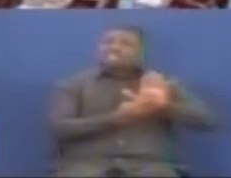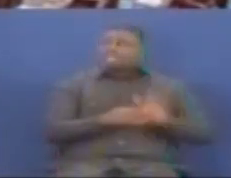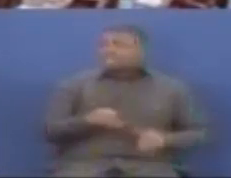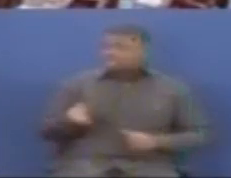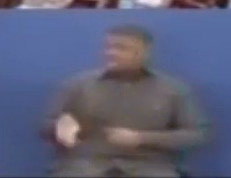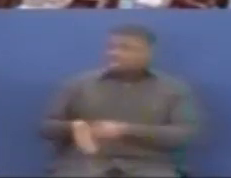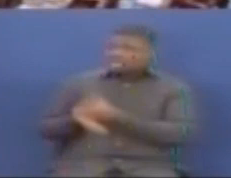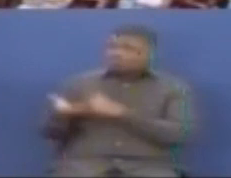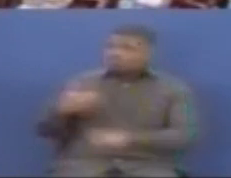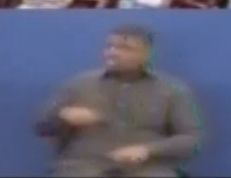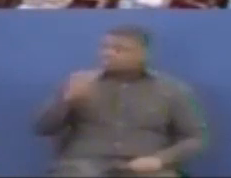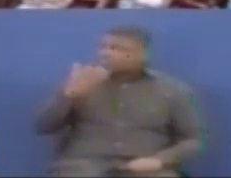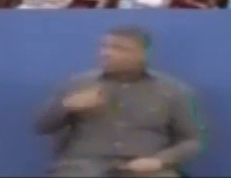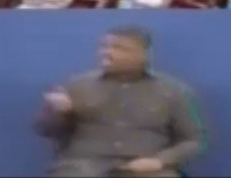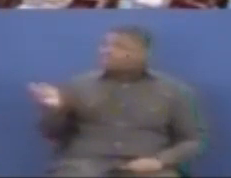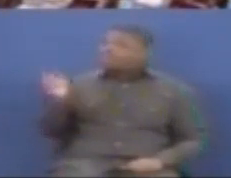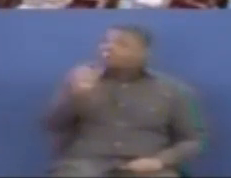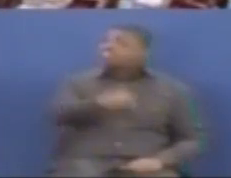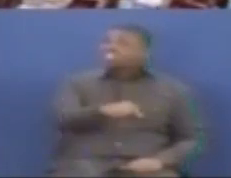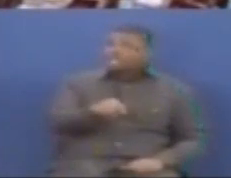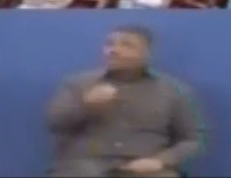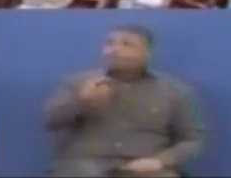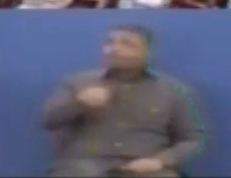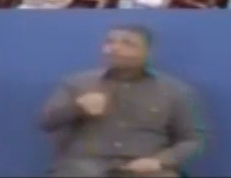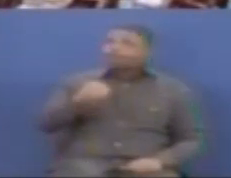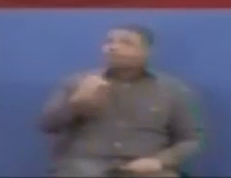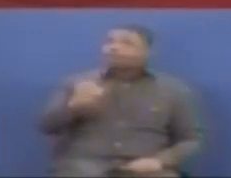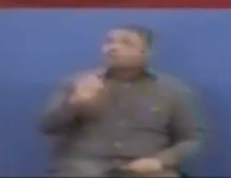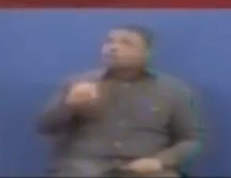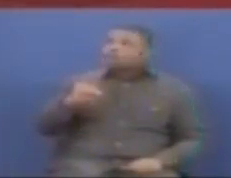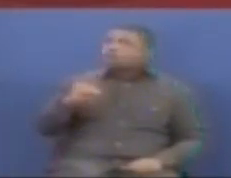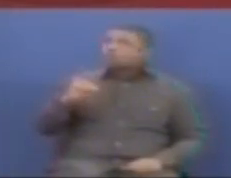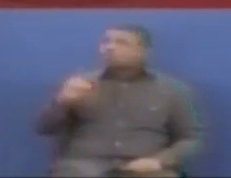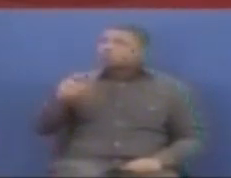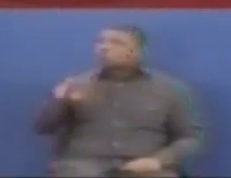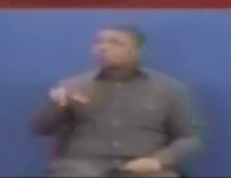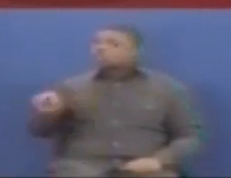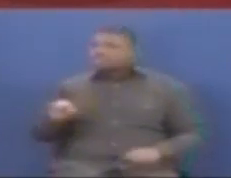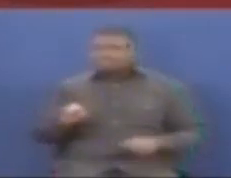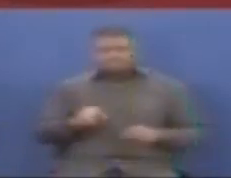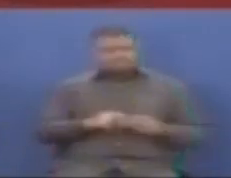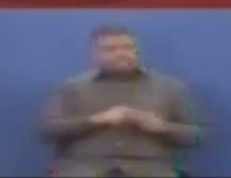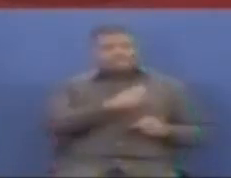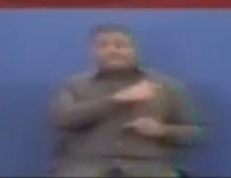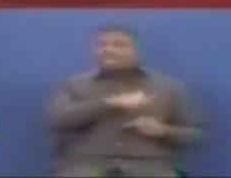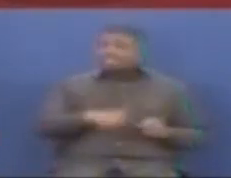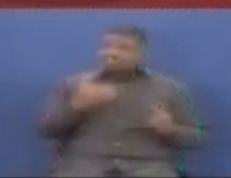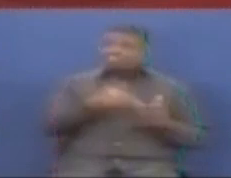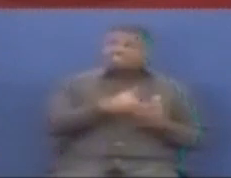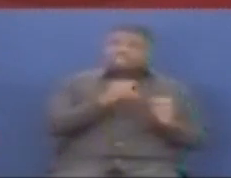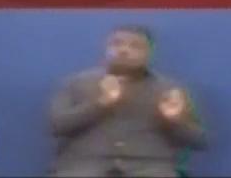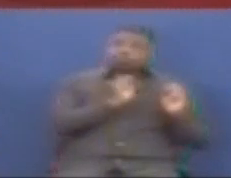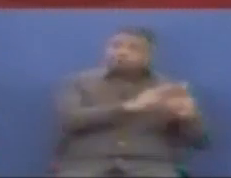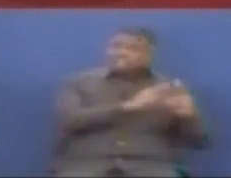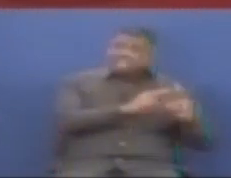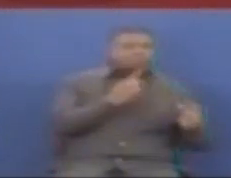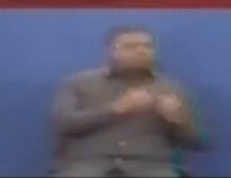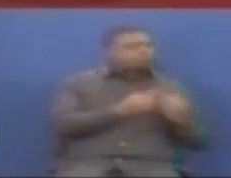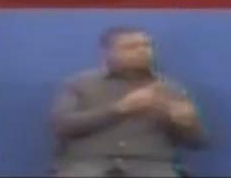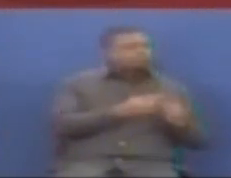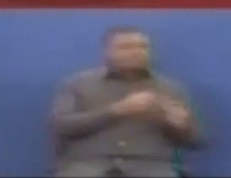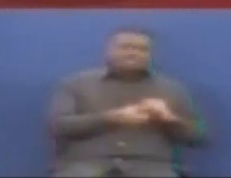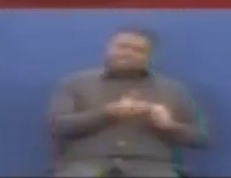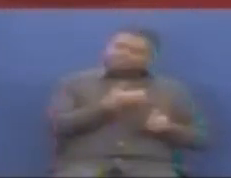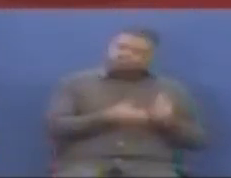Monduli, na mwaka huu mapema Mheshimiwa Rais alivyokuja Arusha nilizungumza habari ya tatizo la maji Monduli,